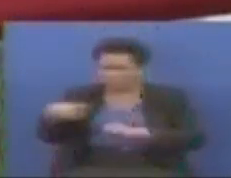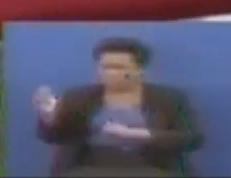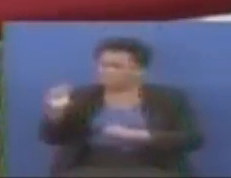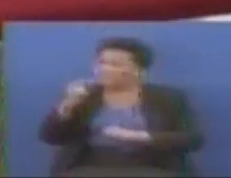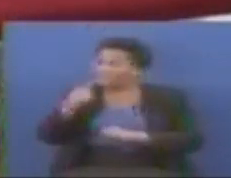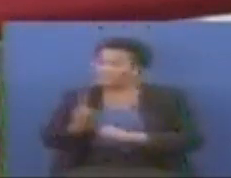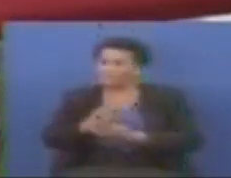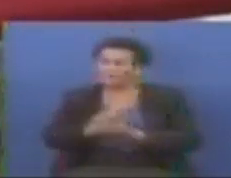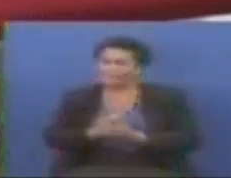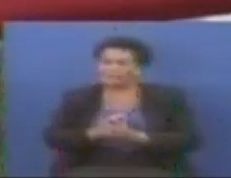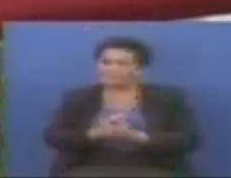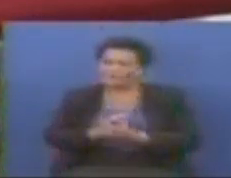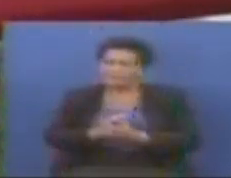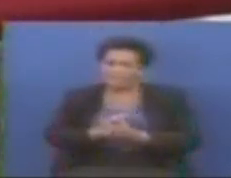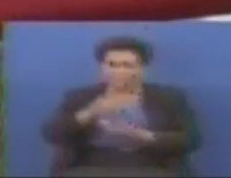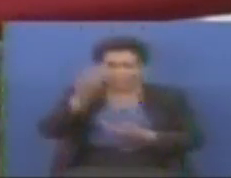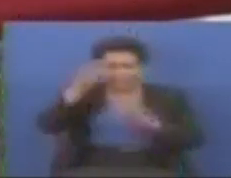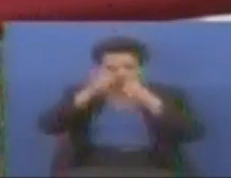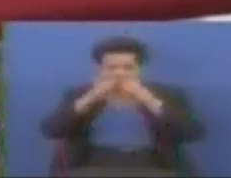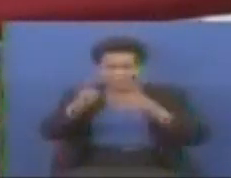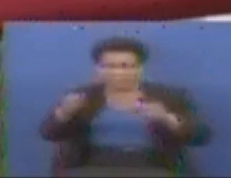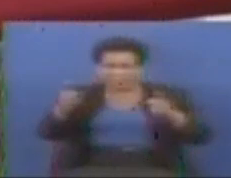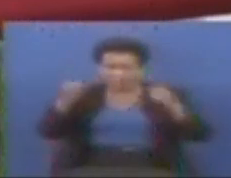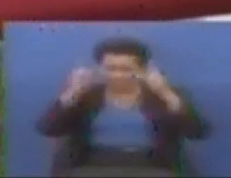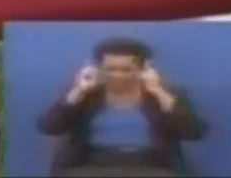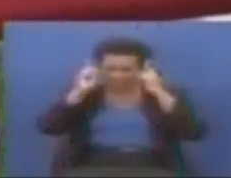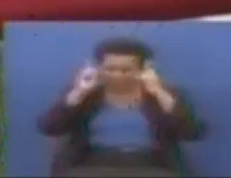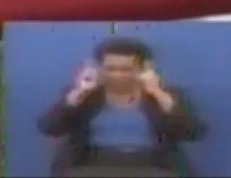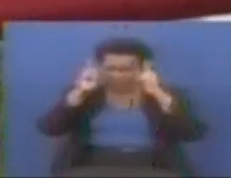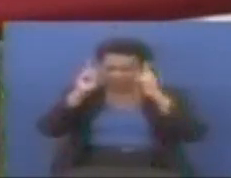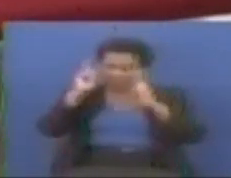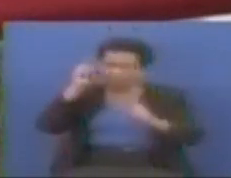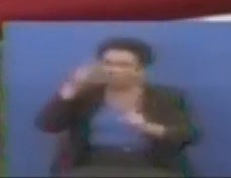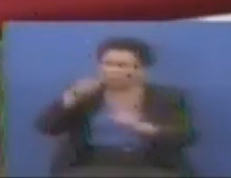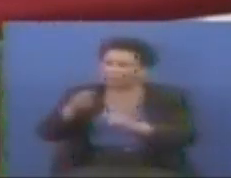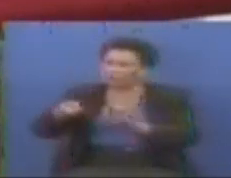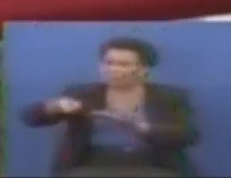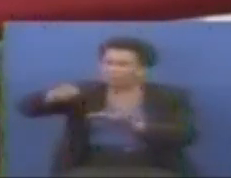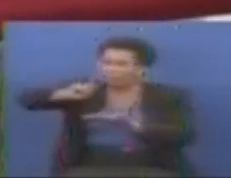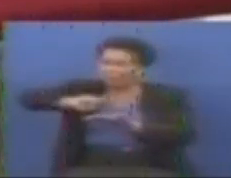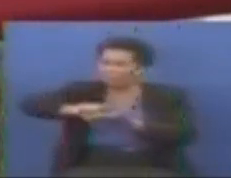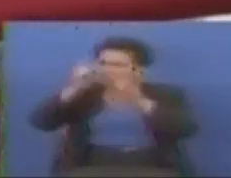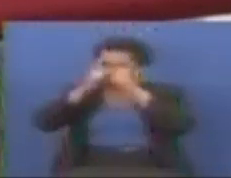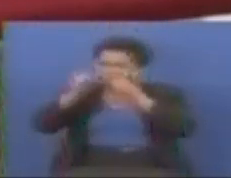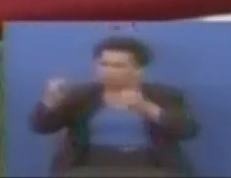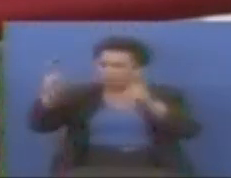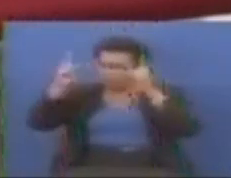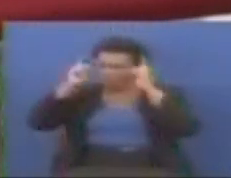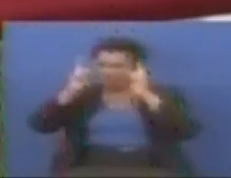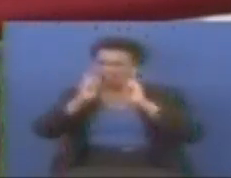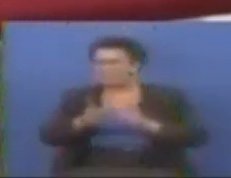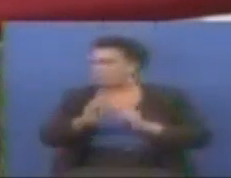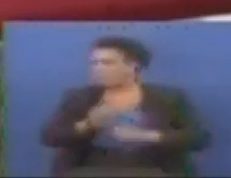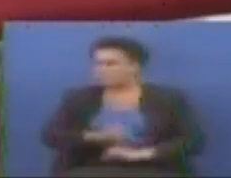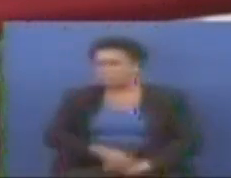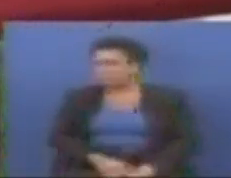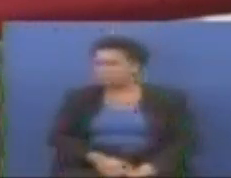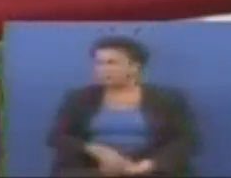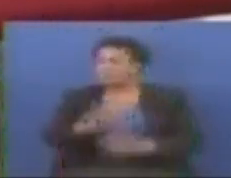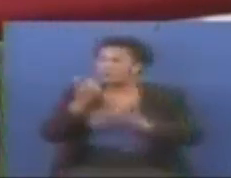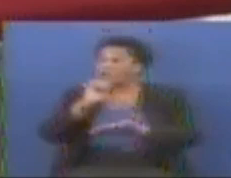nzima. Kuanzia mwaka 2016-2017 serikali imeifanyia ukarabati, upanuzi na ukarabati mkubwa vyuo